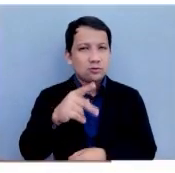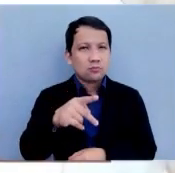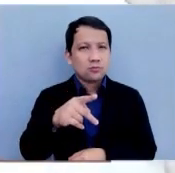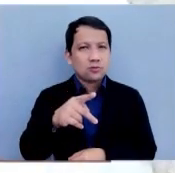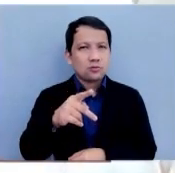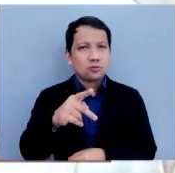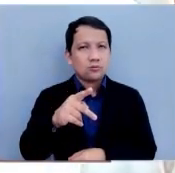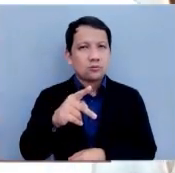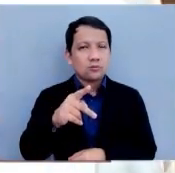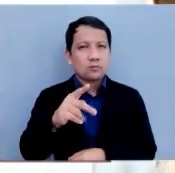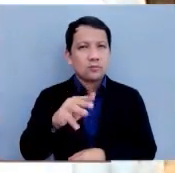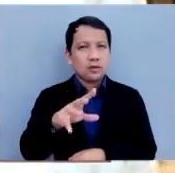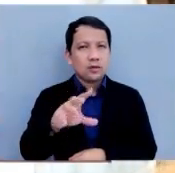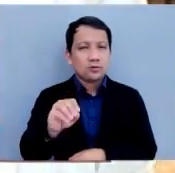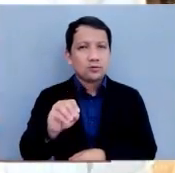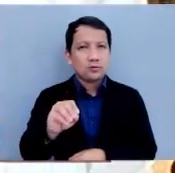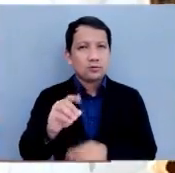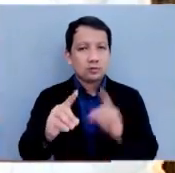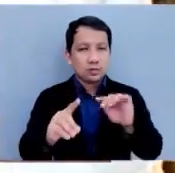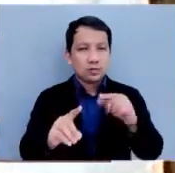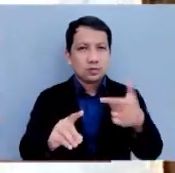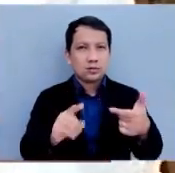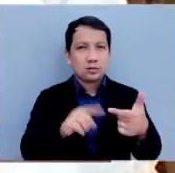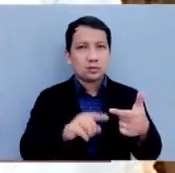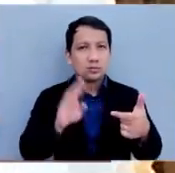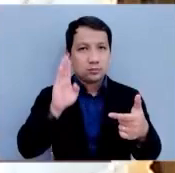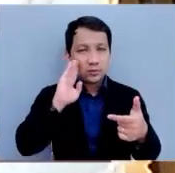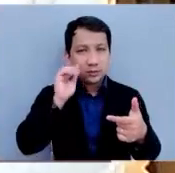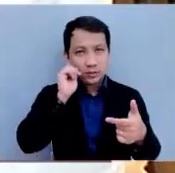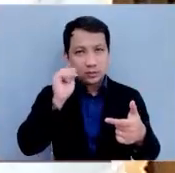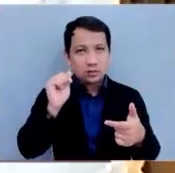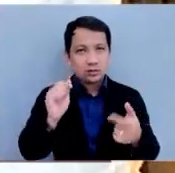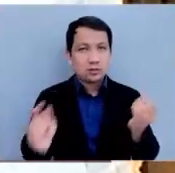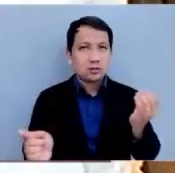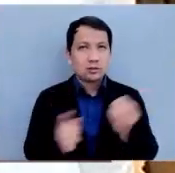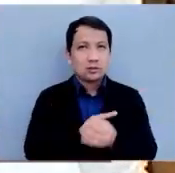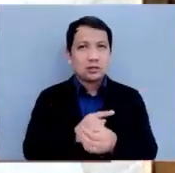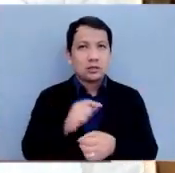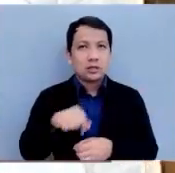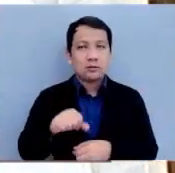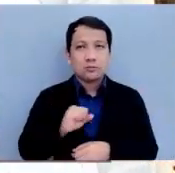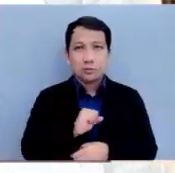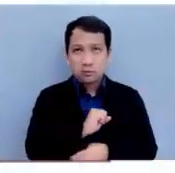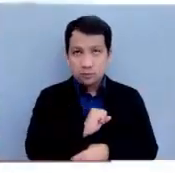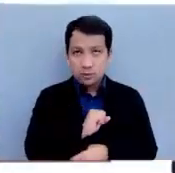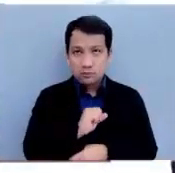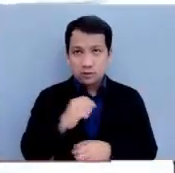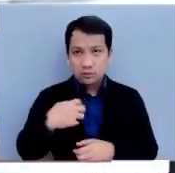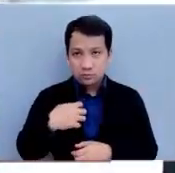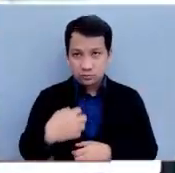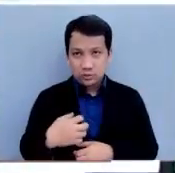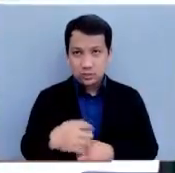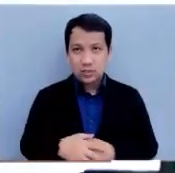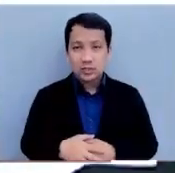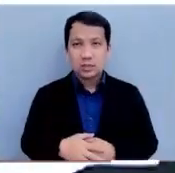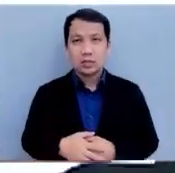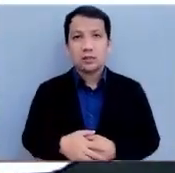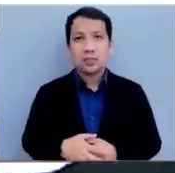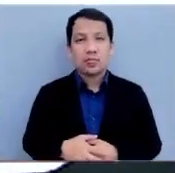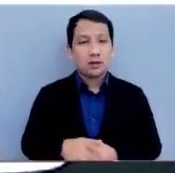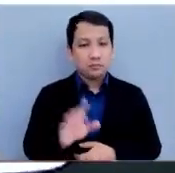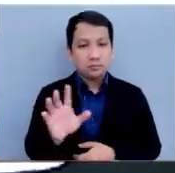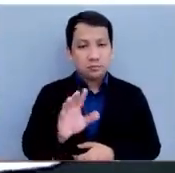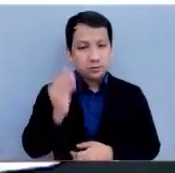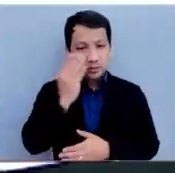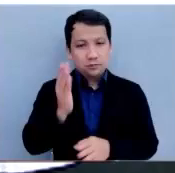Jr. Kinumpirma rin ni DILG Secretary Benher Abalos na tinanggal na nga sa serbisyo ang mga nasabing pulis. Sa kabila nito, hindi pa rin niya